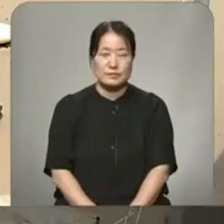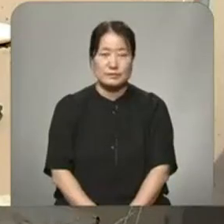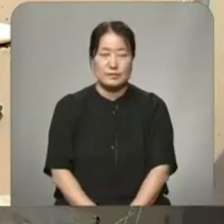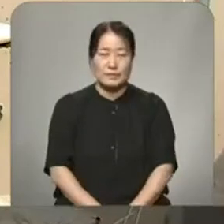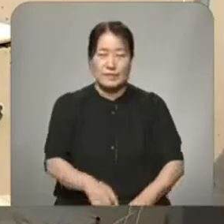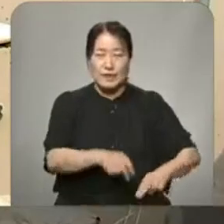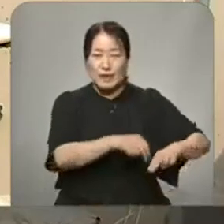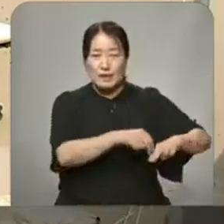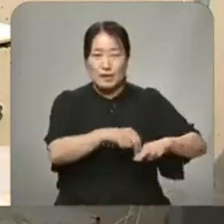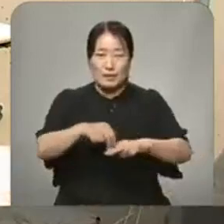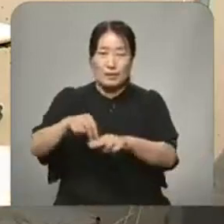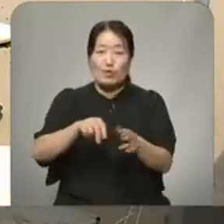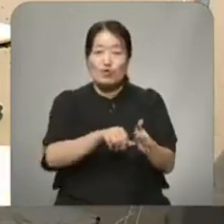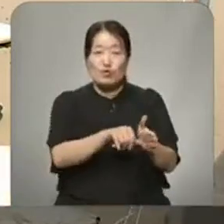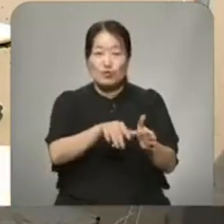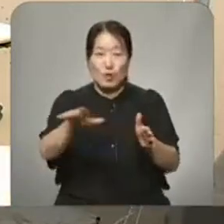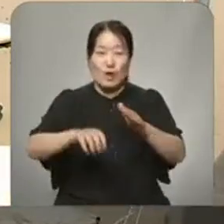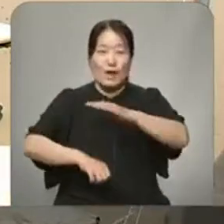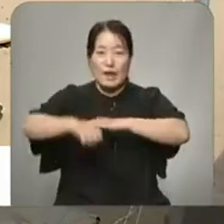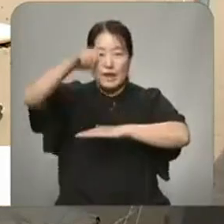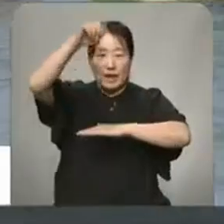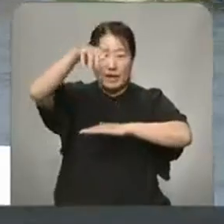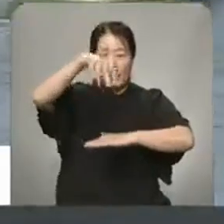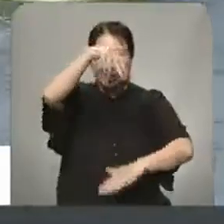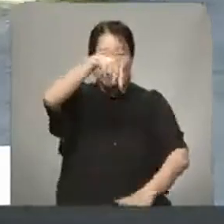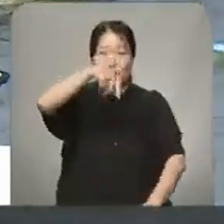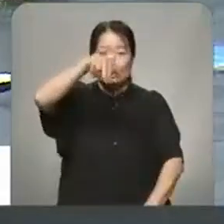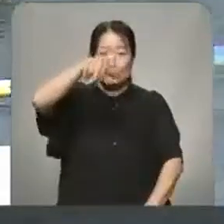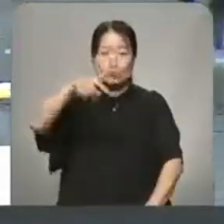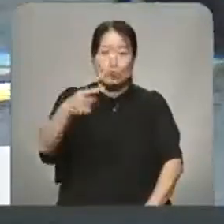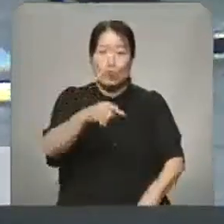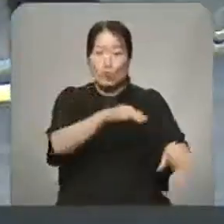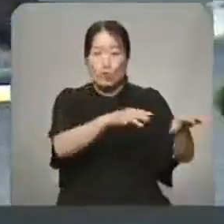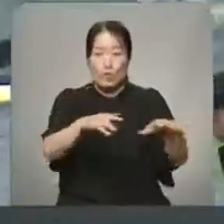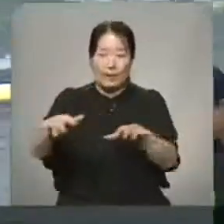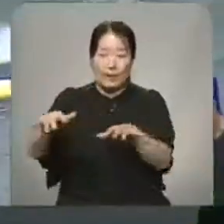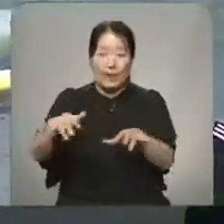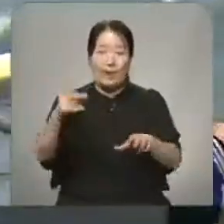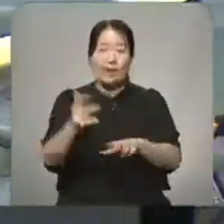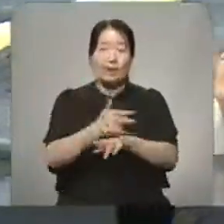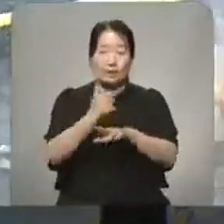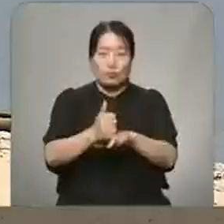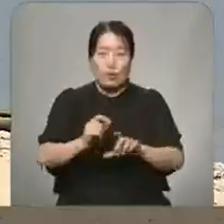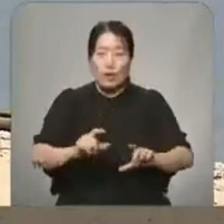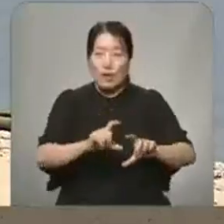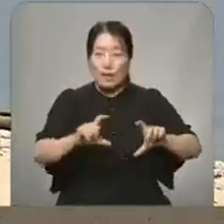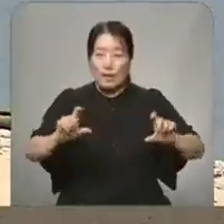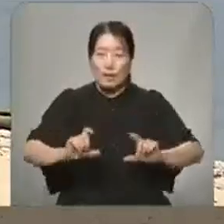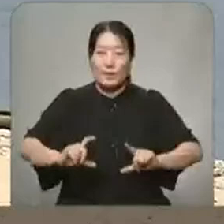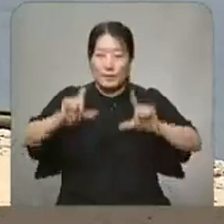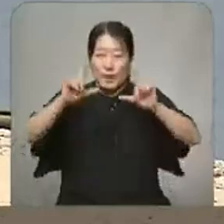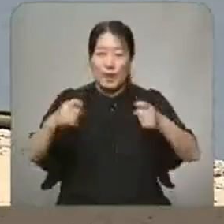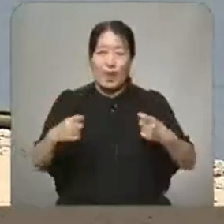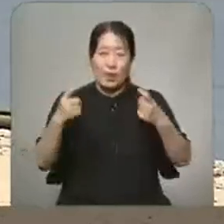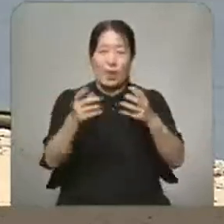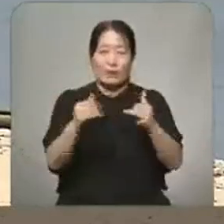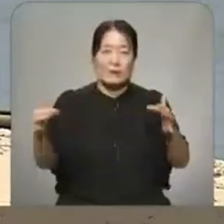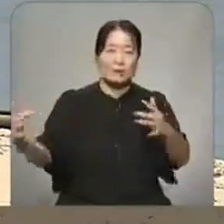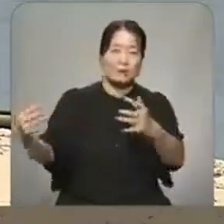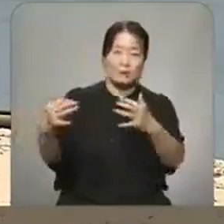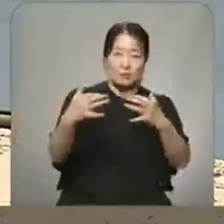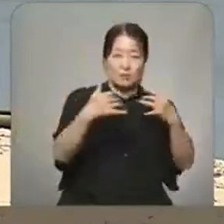서핑 성지로 자리 잡은 양양 죽도해변입니다. 주말 평일 가리지 않고 서핑을 배우려는 관광객 발길이 이어지고